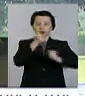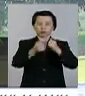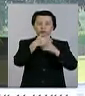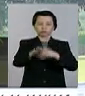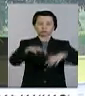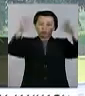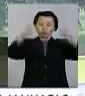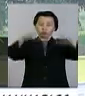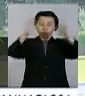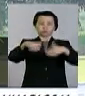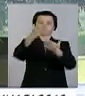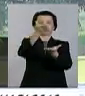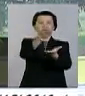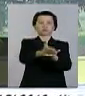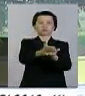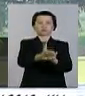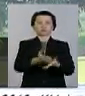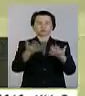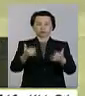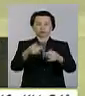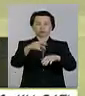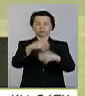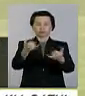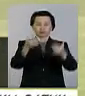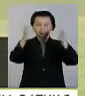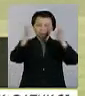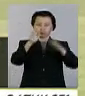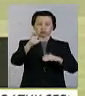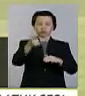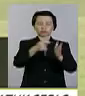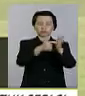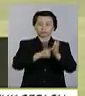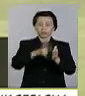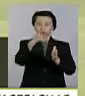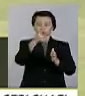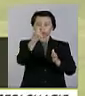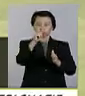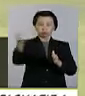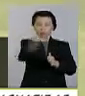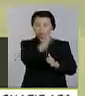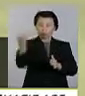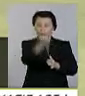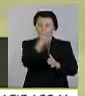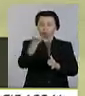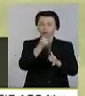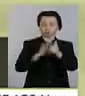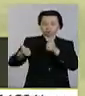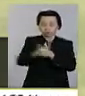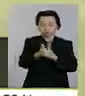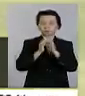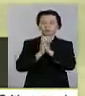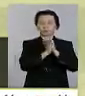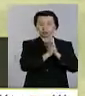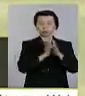selepas hujan berhenti. Pada ining Malaysia, Malaysia hanya memerlukan 10 larian untuk mengatasi Myanmar